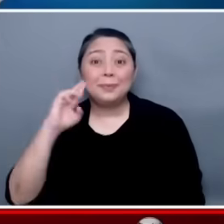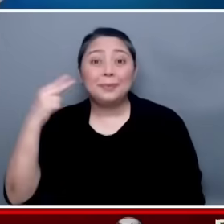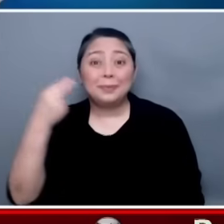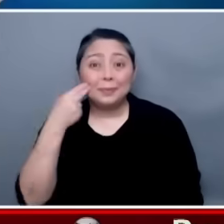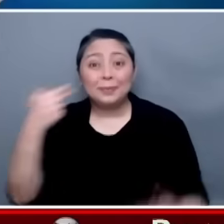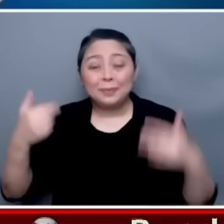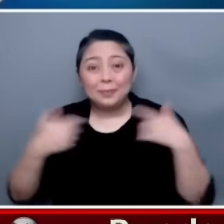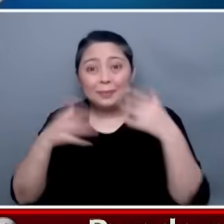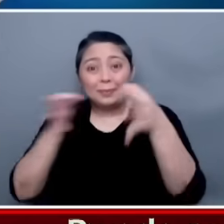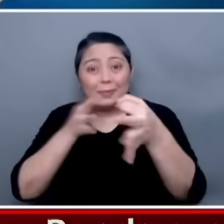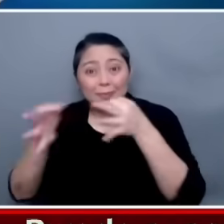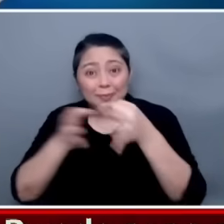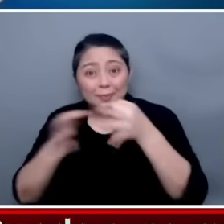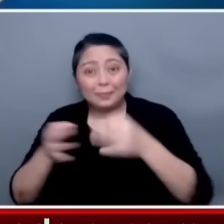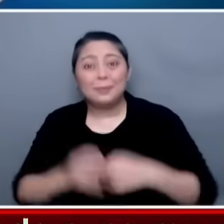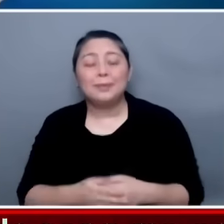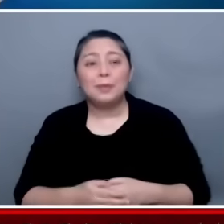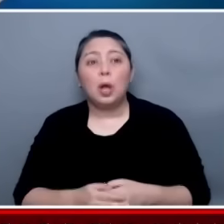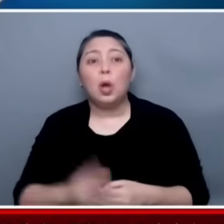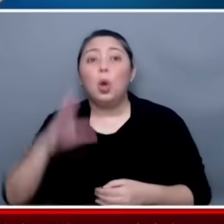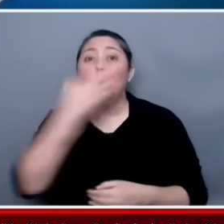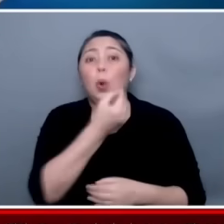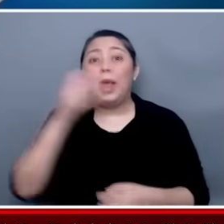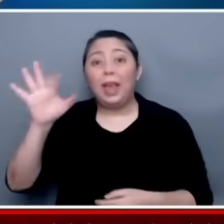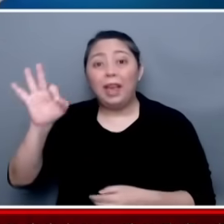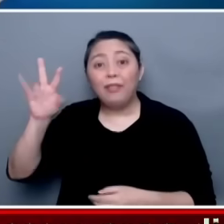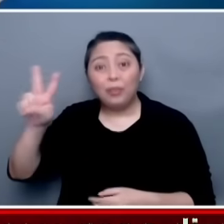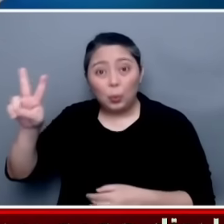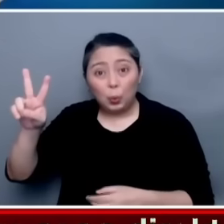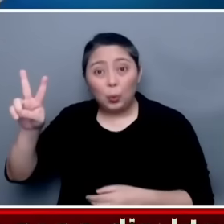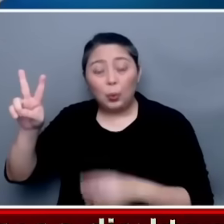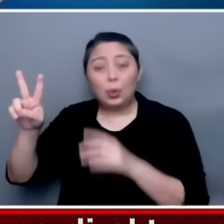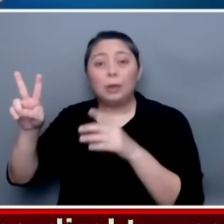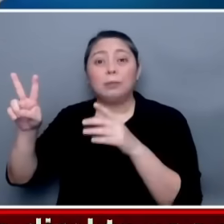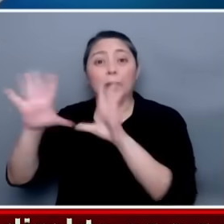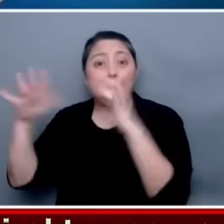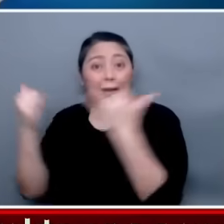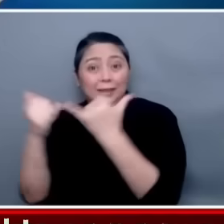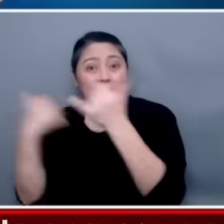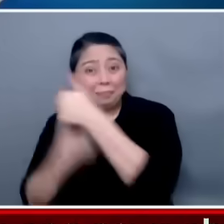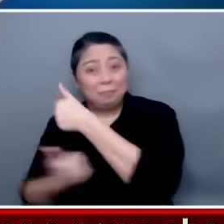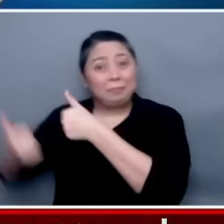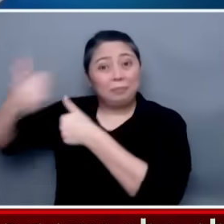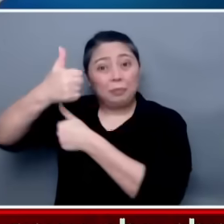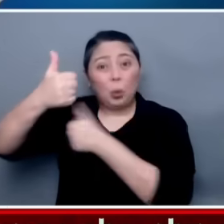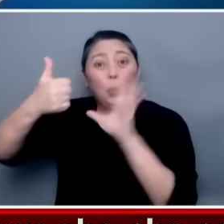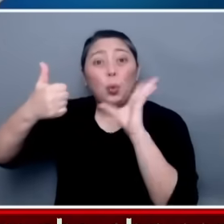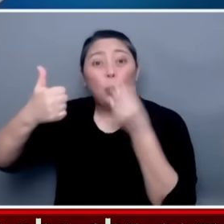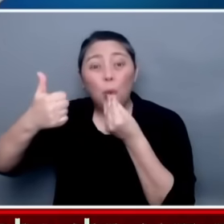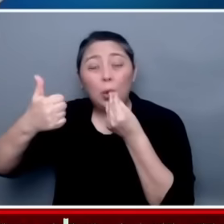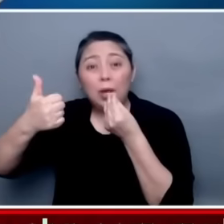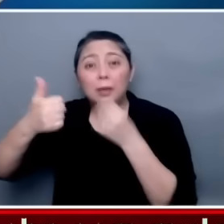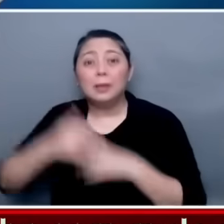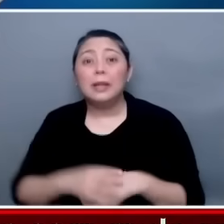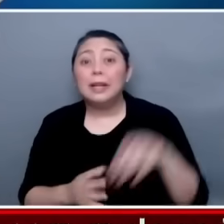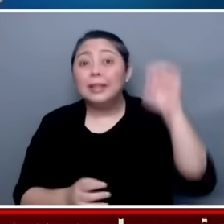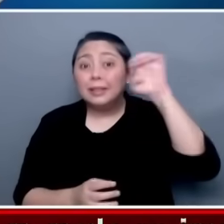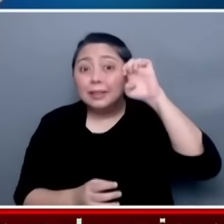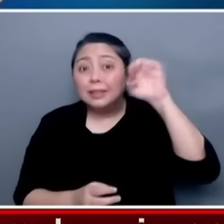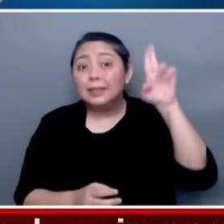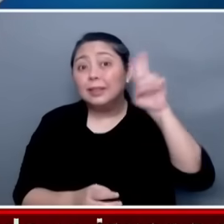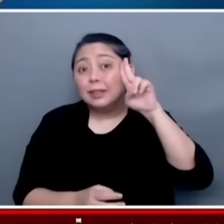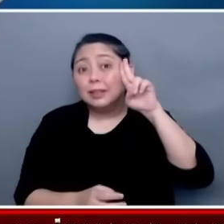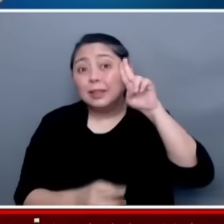the brother of Mr. Dennis Uy. I had raised this question with the COMELEC before. Wala bang conflict